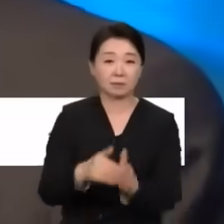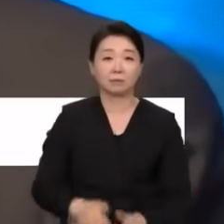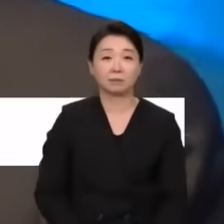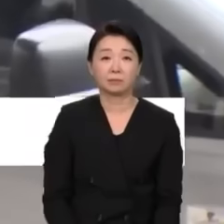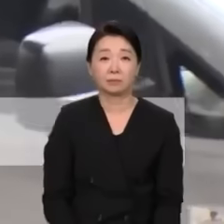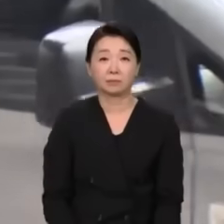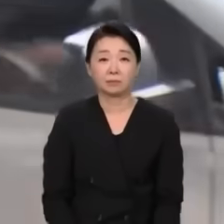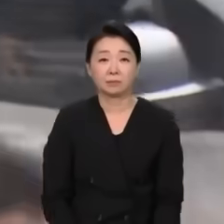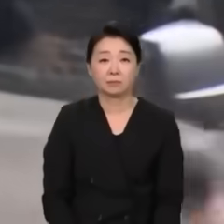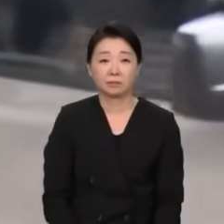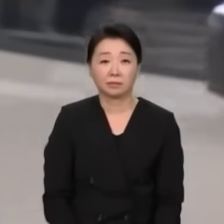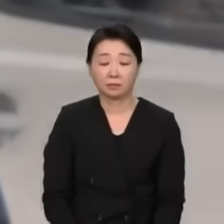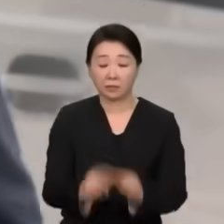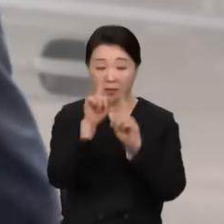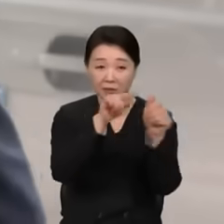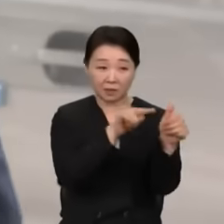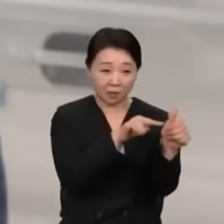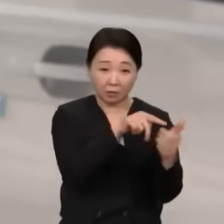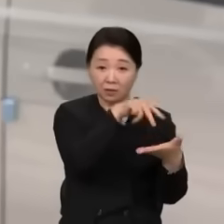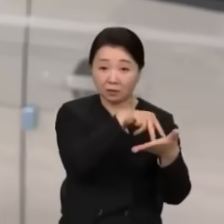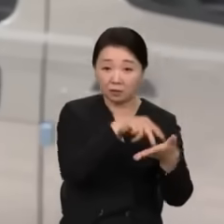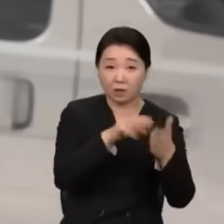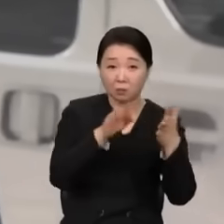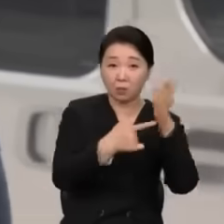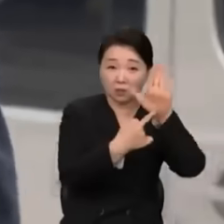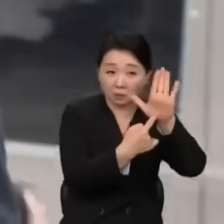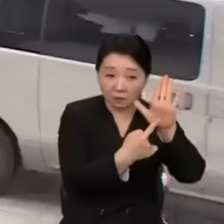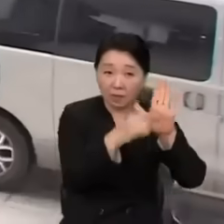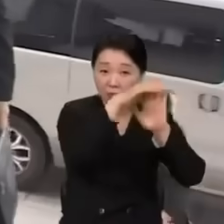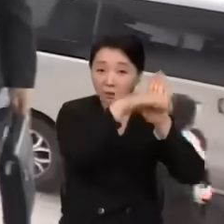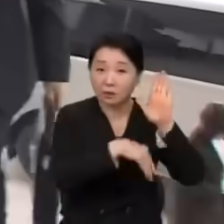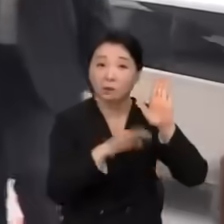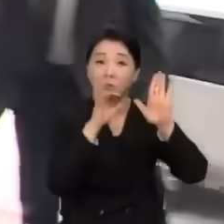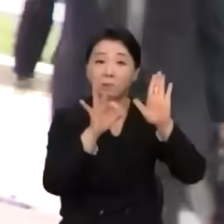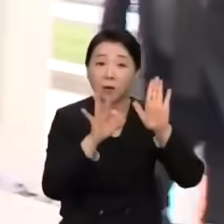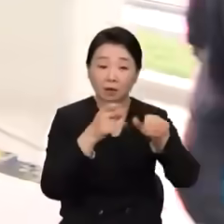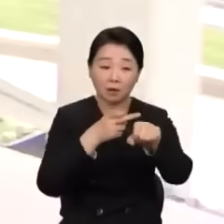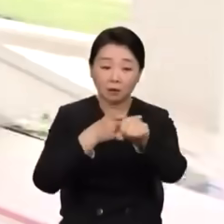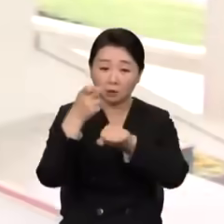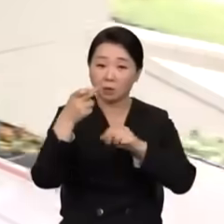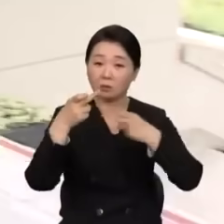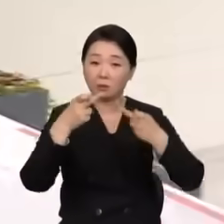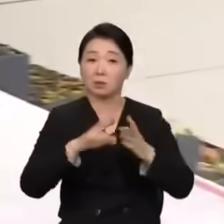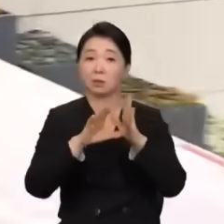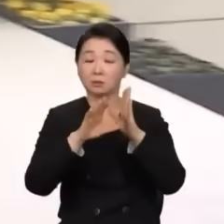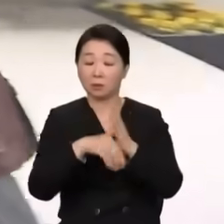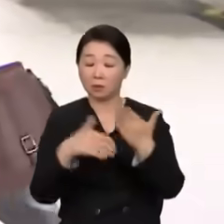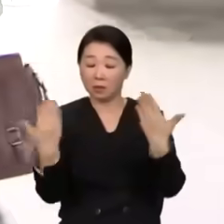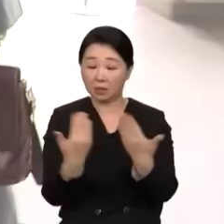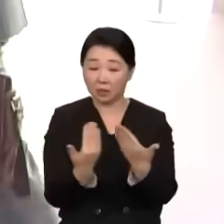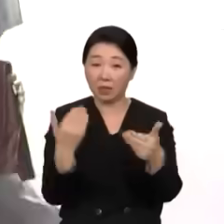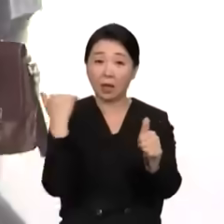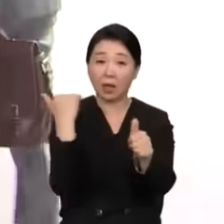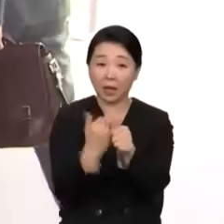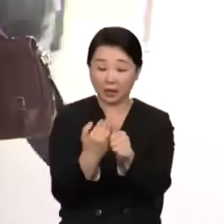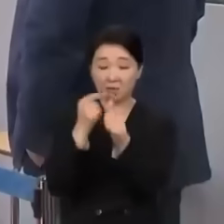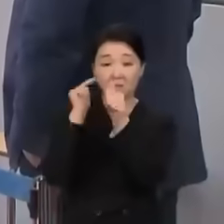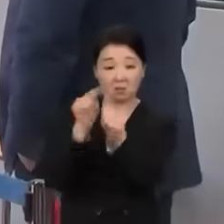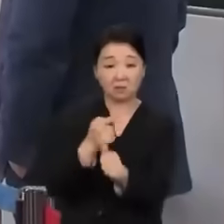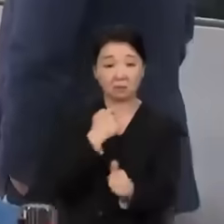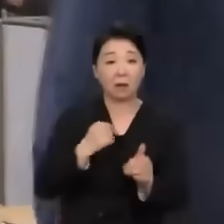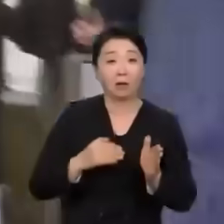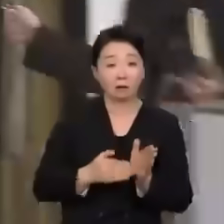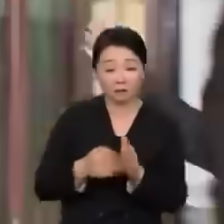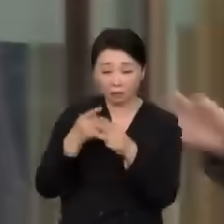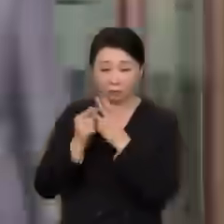파악됩니다. 이종섭 장관 측은 오늘 밝힌 입장문에서 12시 12분에 보직 해임 지시를 내렸다고 주장했습니다.